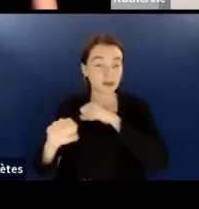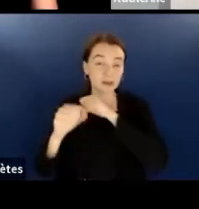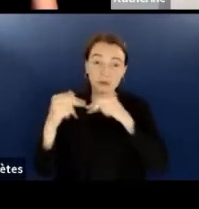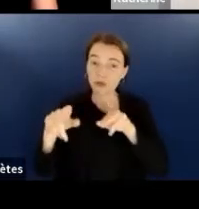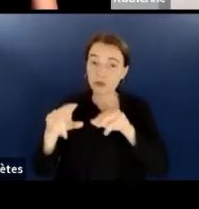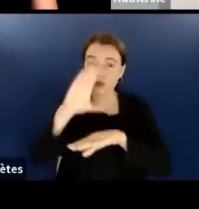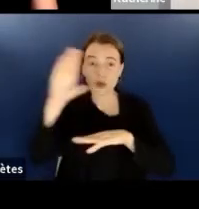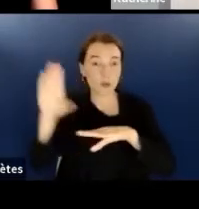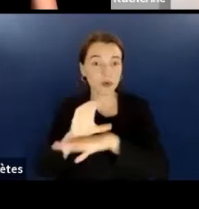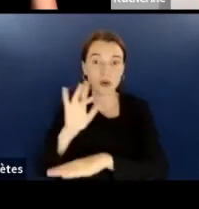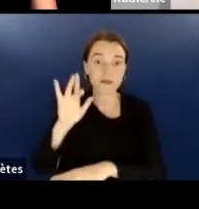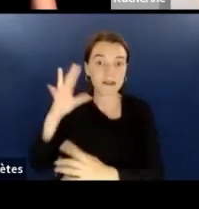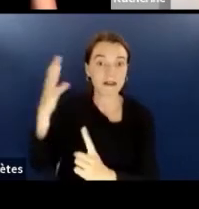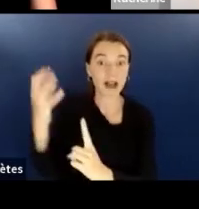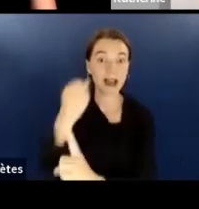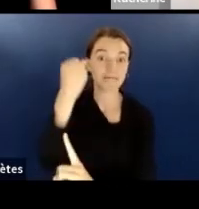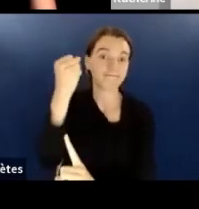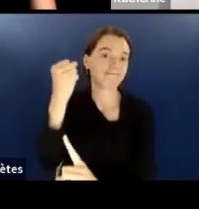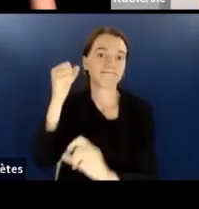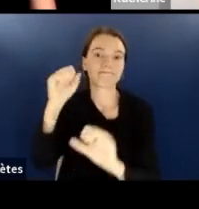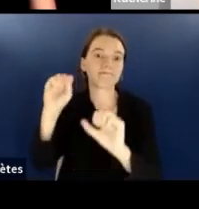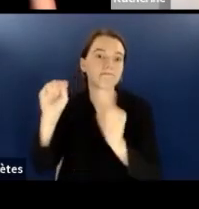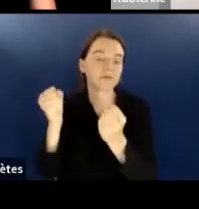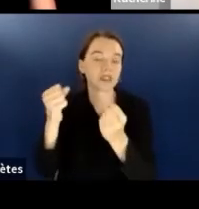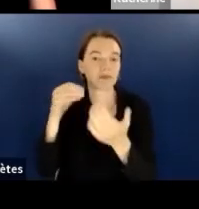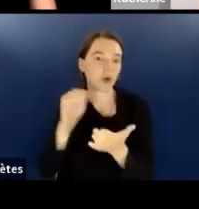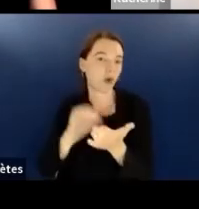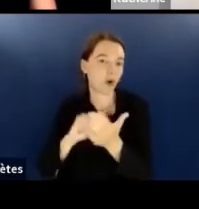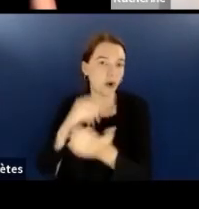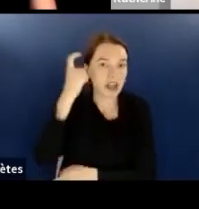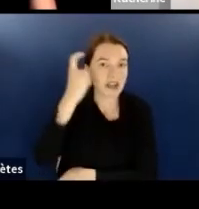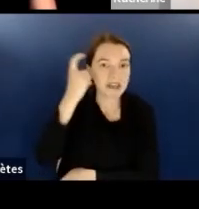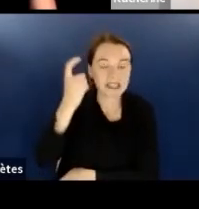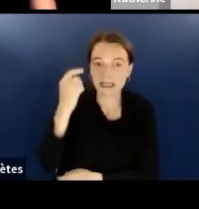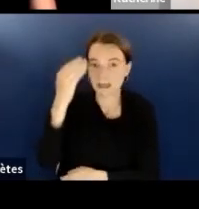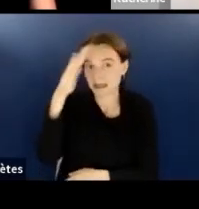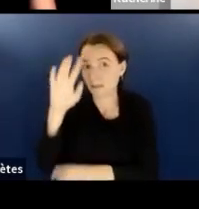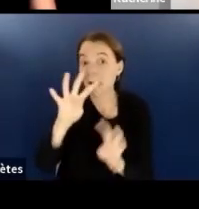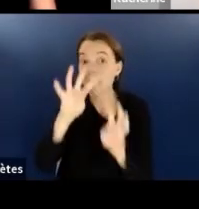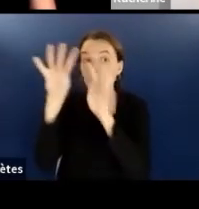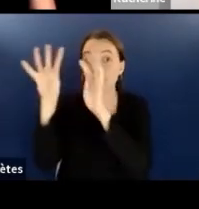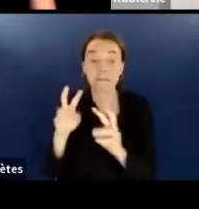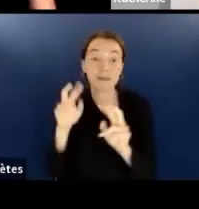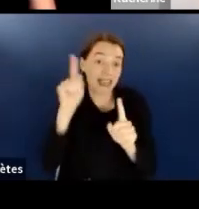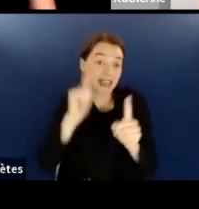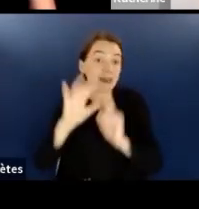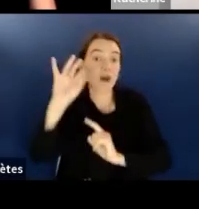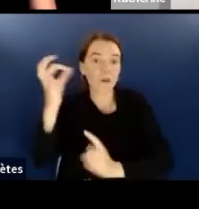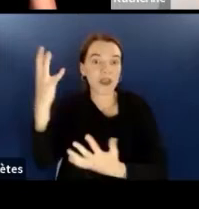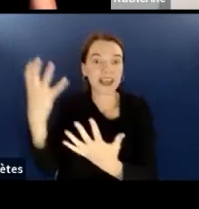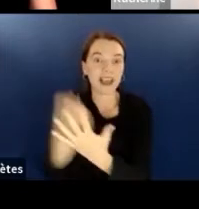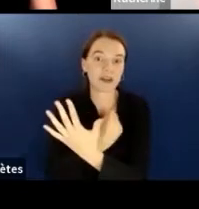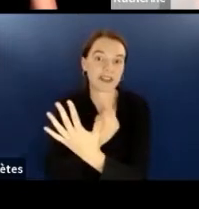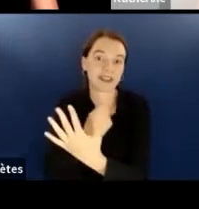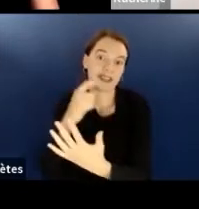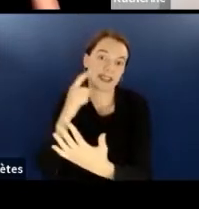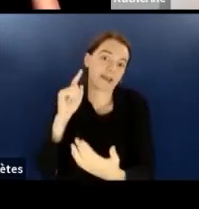est-ce que c'est faisable, est-ce que c'est utile, et on espère que ça l'est et qu'on aura toutes les informations nécessaires pour aller plus loin.